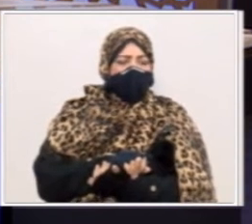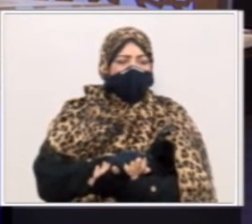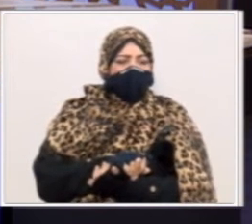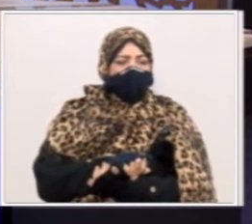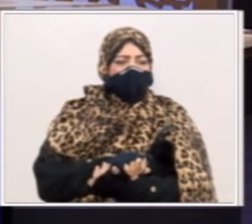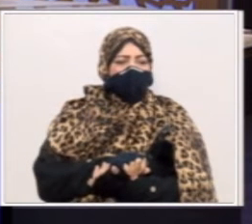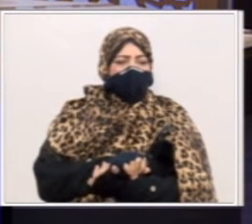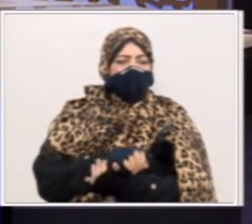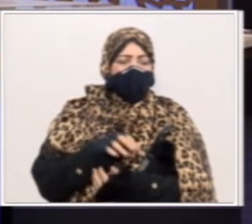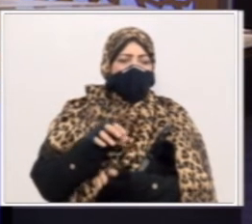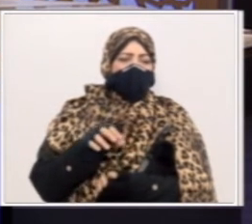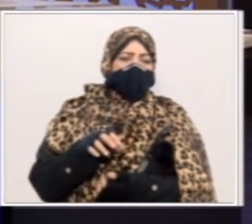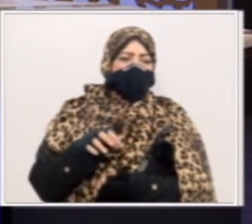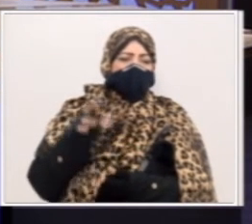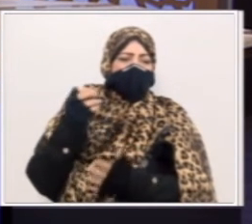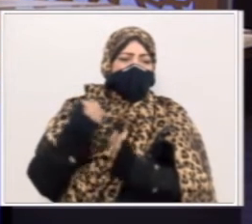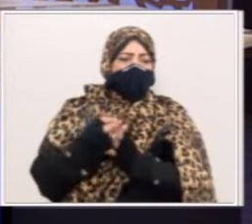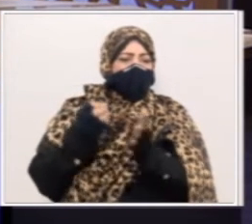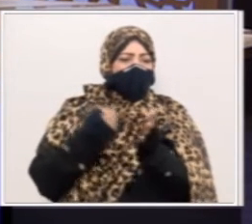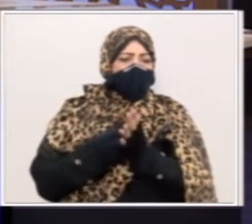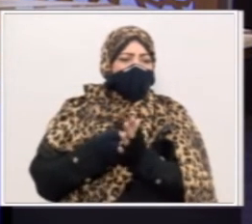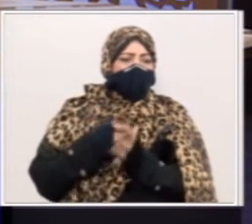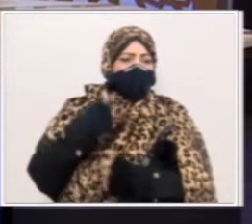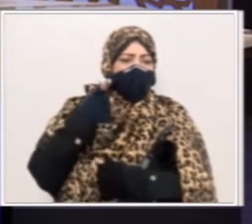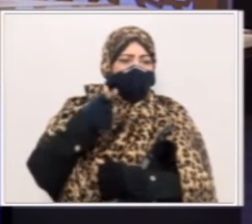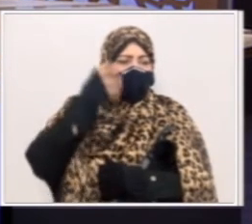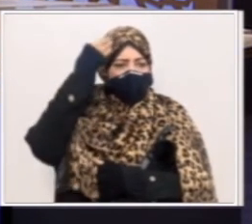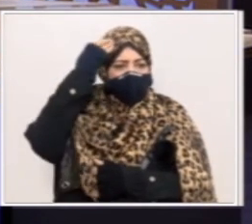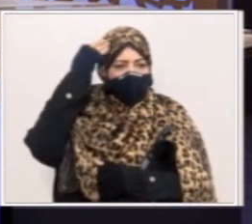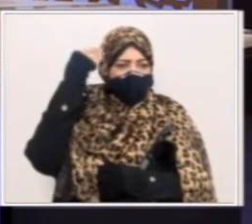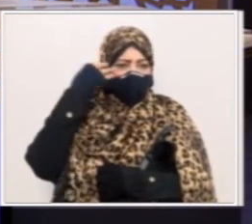الثانيات المطلقات والارامل. لا هذا مفهومك يعني المحصنات.